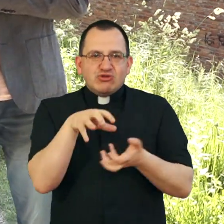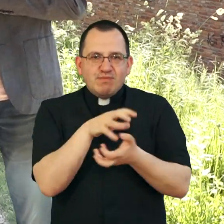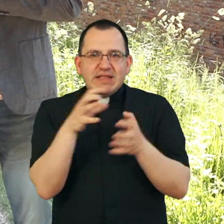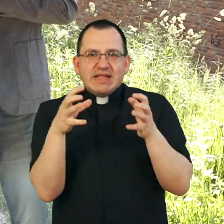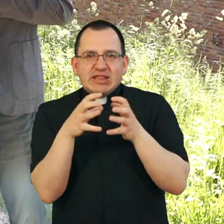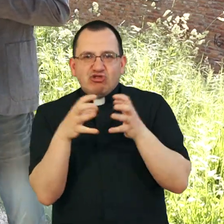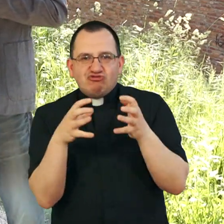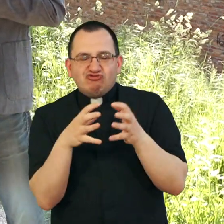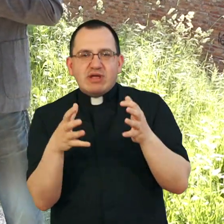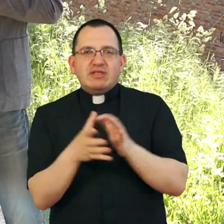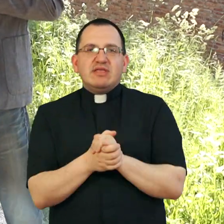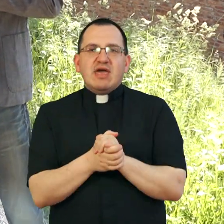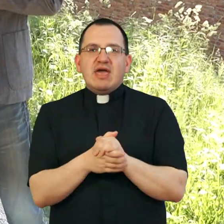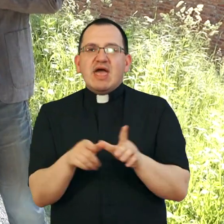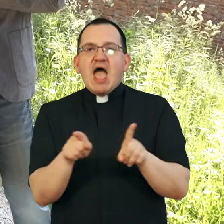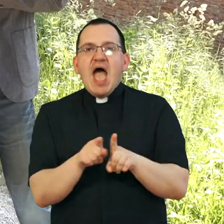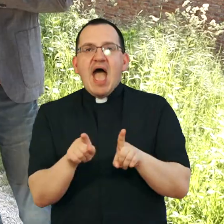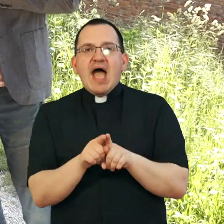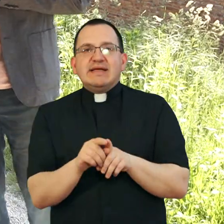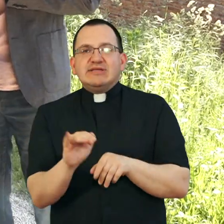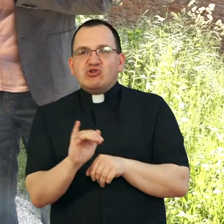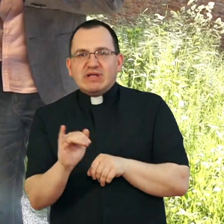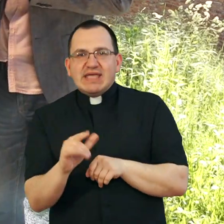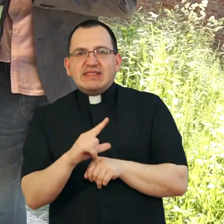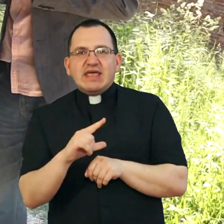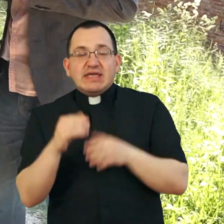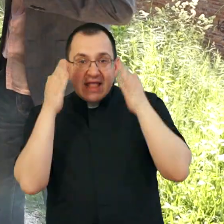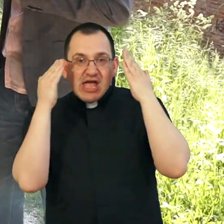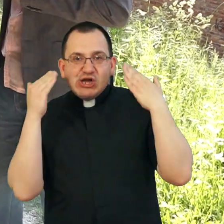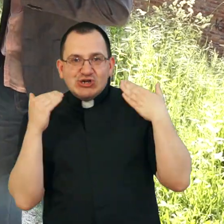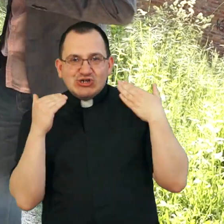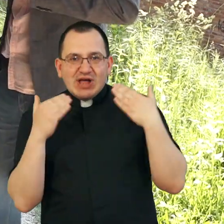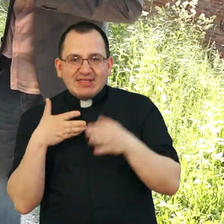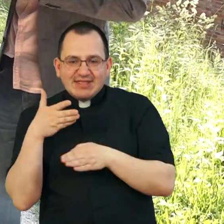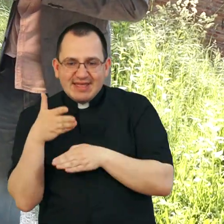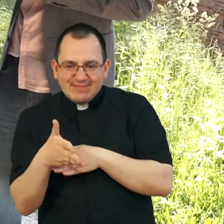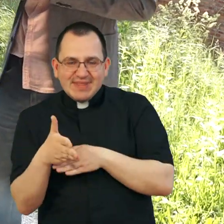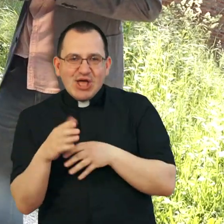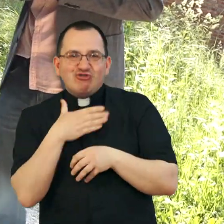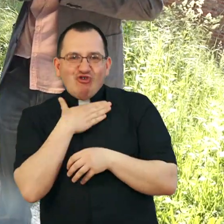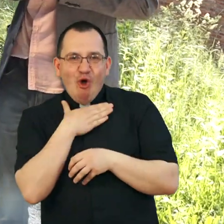susrete, a djeca su nam tu u školi kod Uršulinki, tako da smo jako i s njima